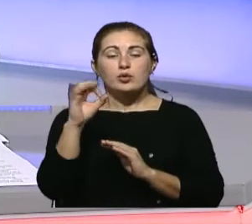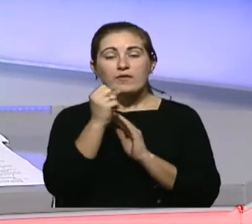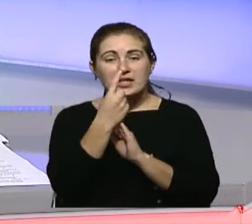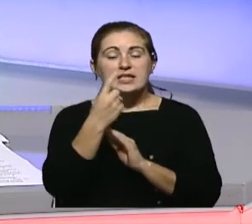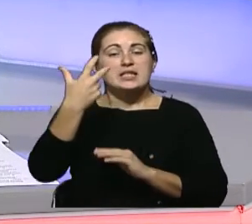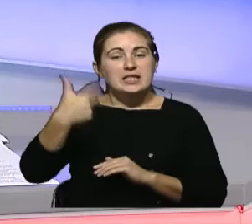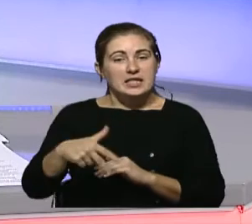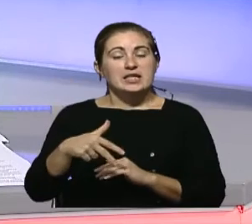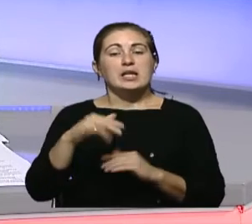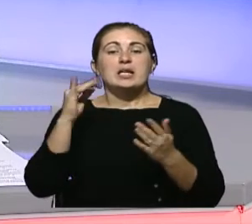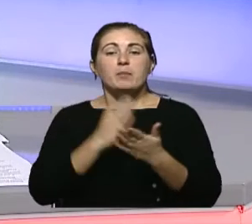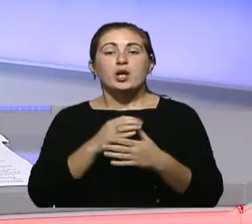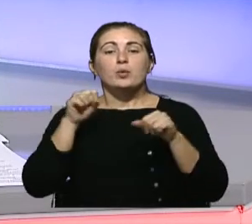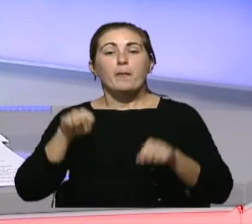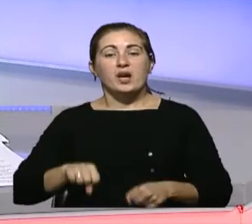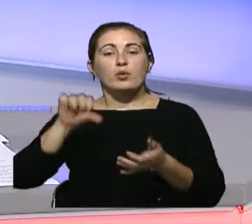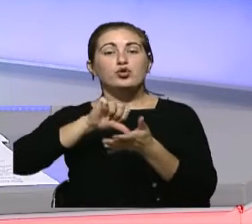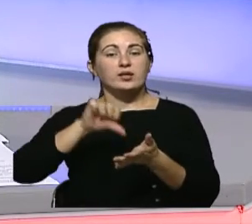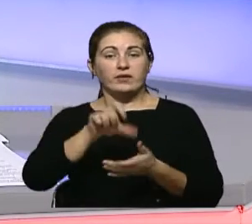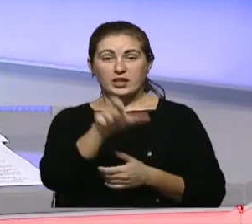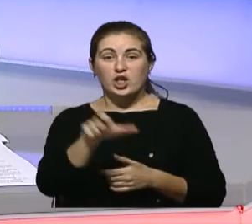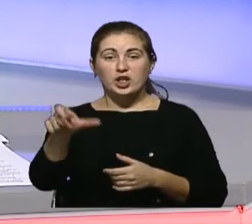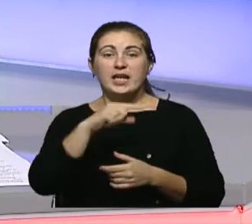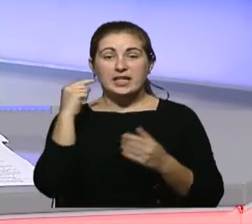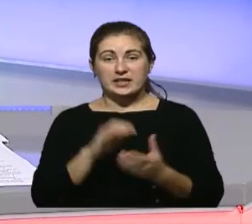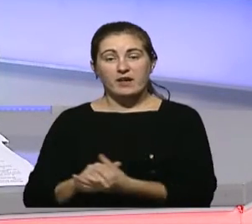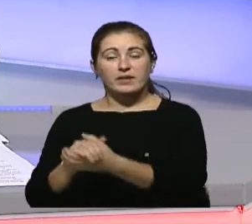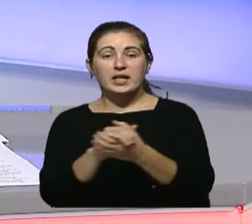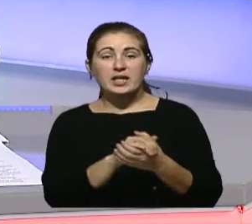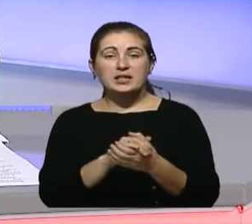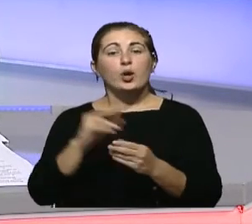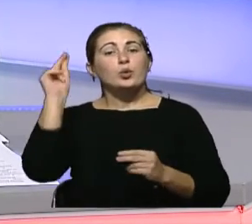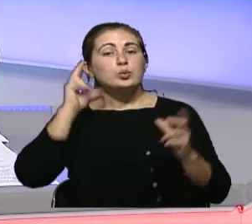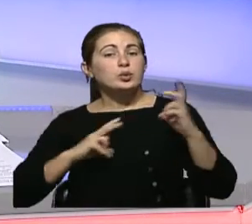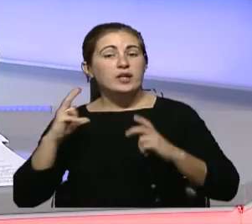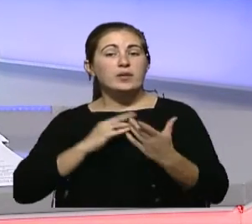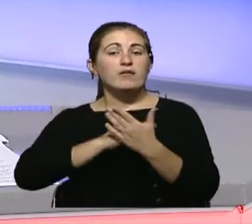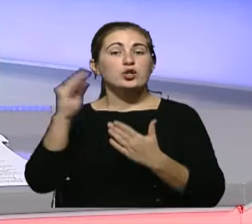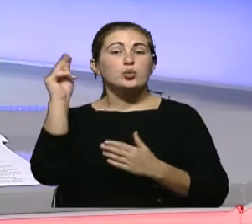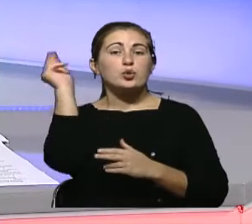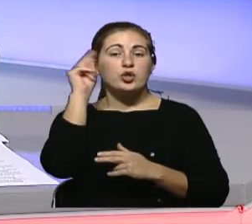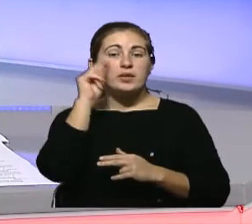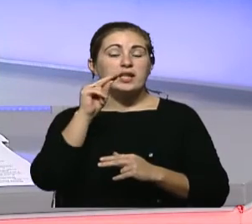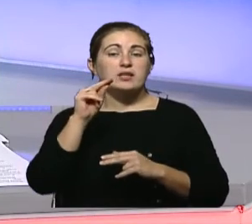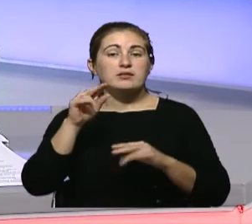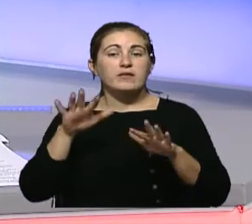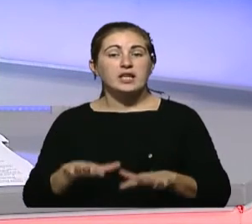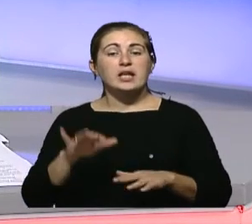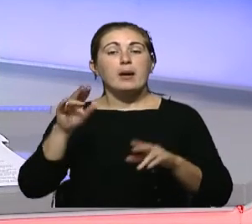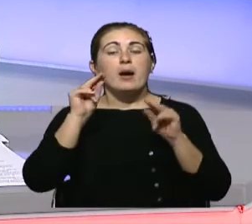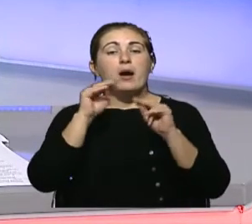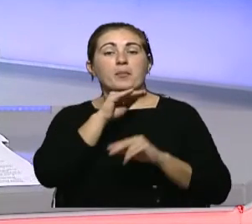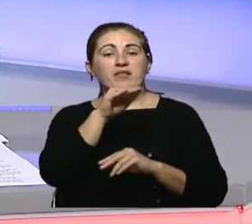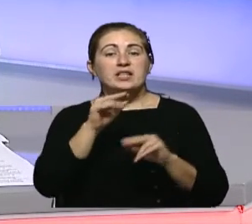минут. Имеют право участвовать граждане Российской Федерации, студенты высших учебных заведений,